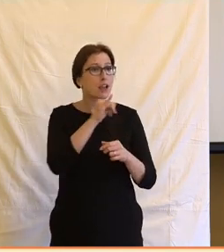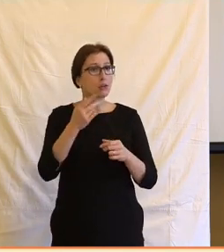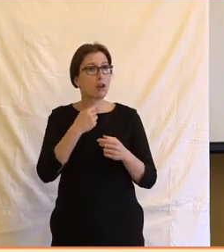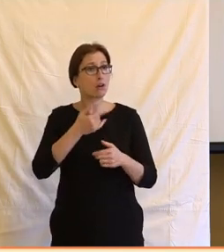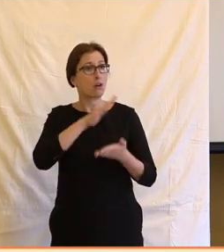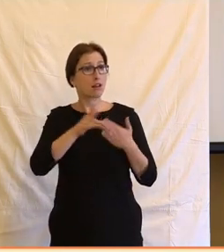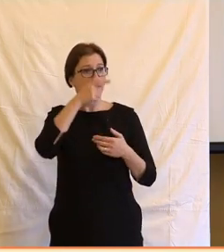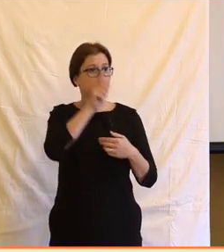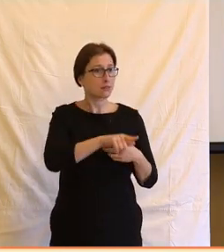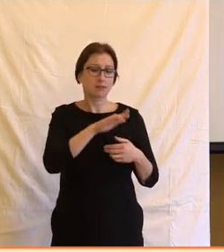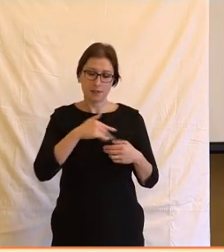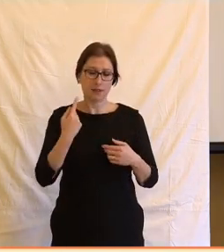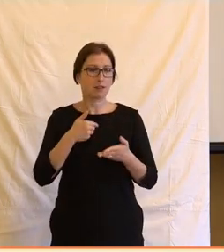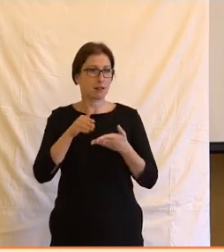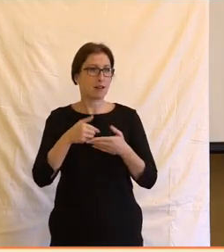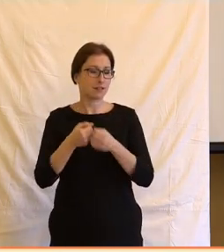házet flinta do žita.